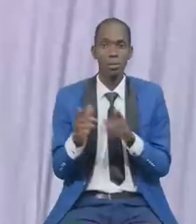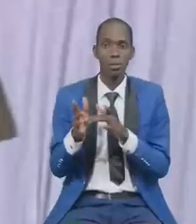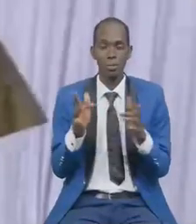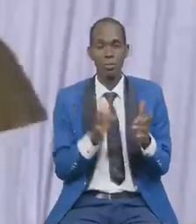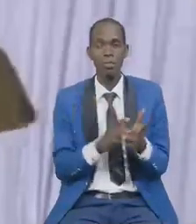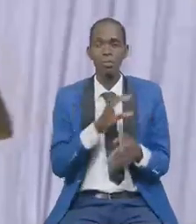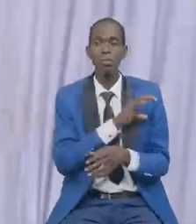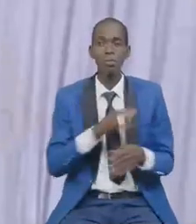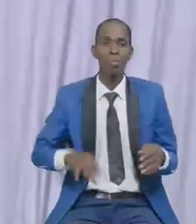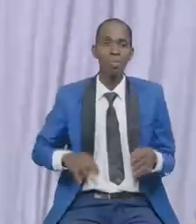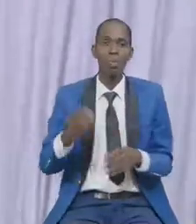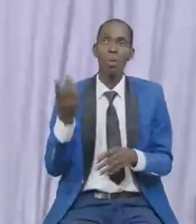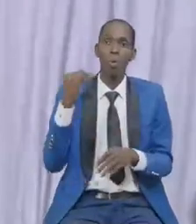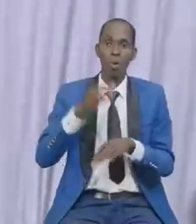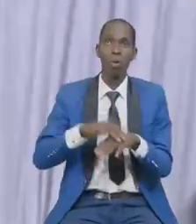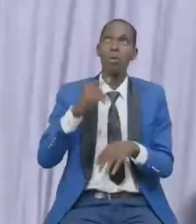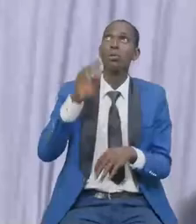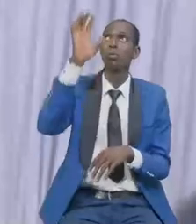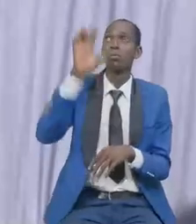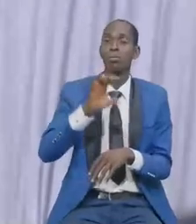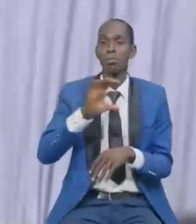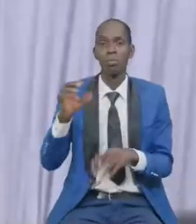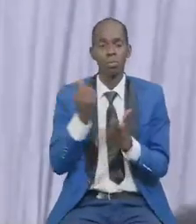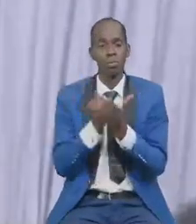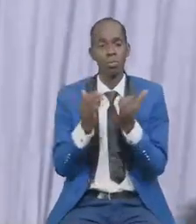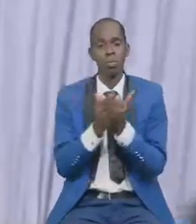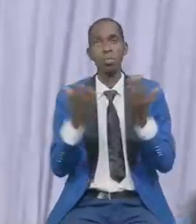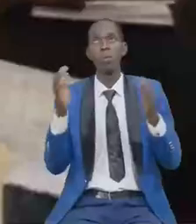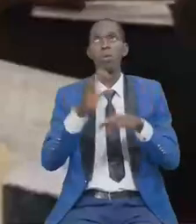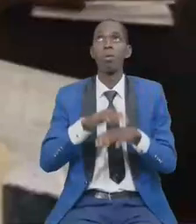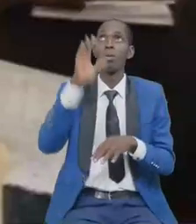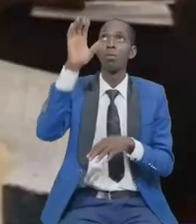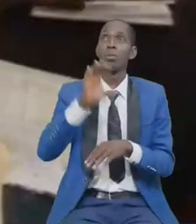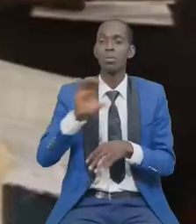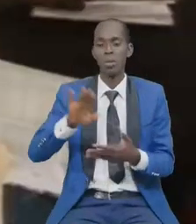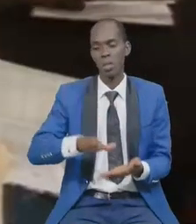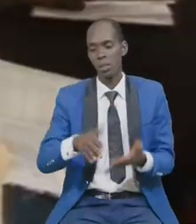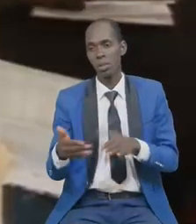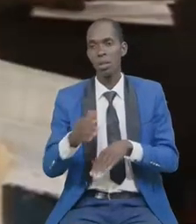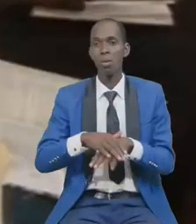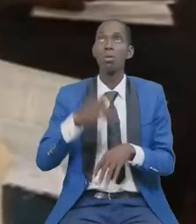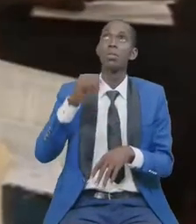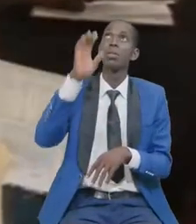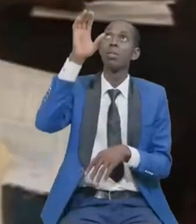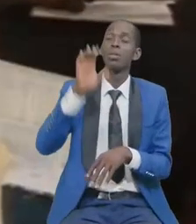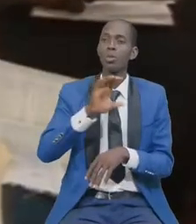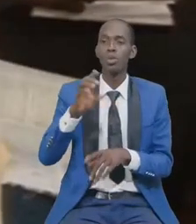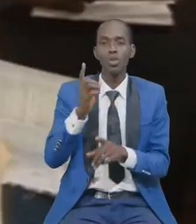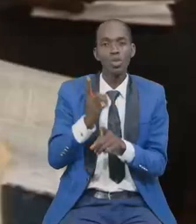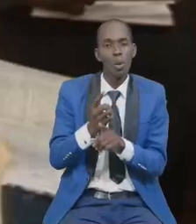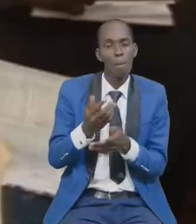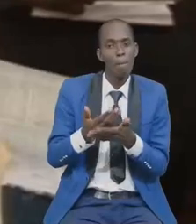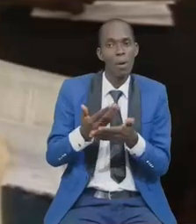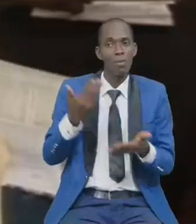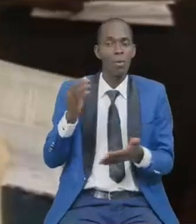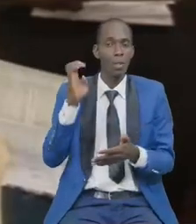a été crucifié à la croix. Il est mort sur la croix. Mais avant qu'il ne prenne